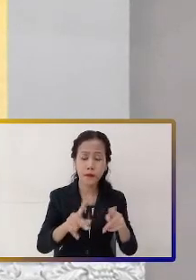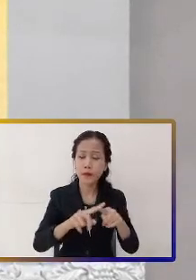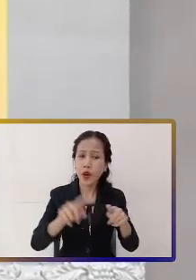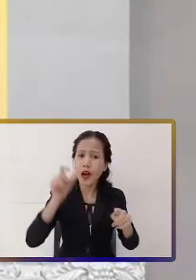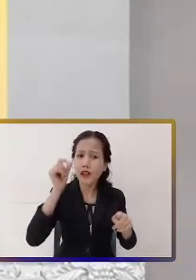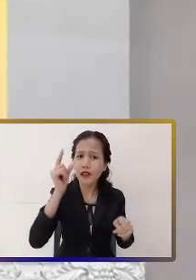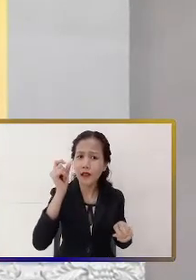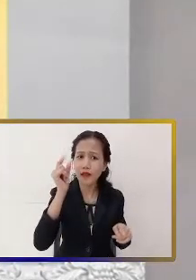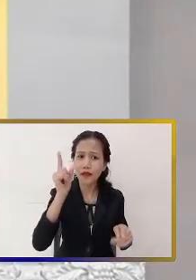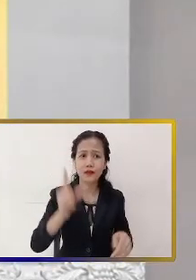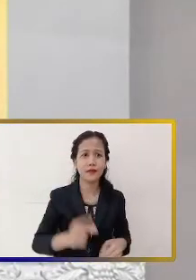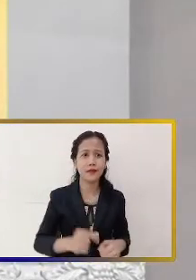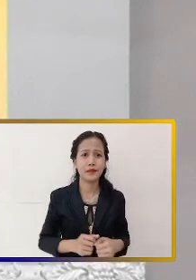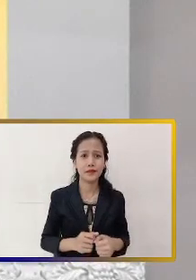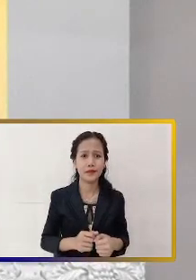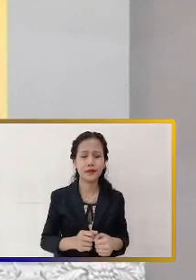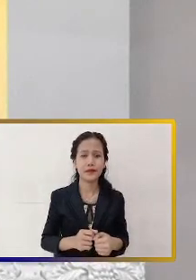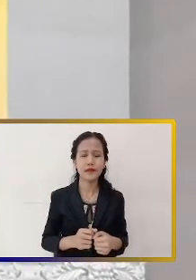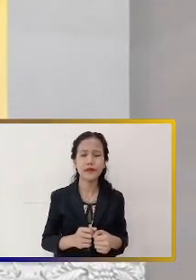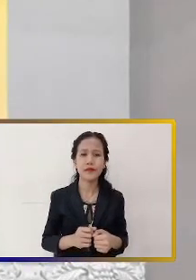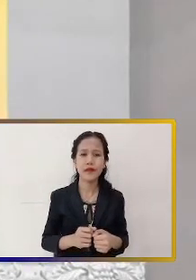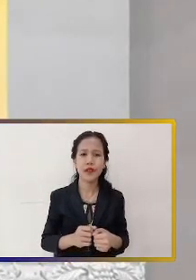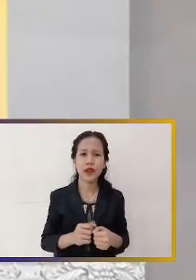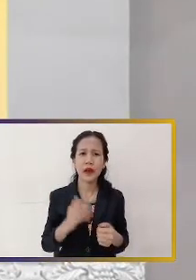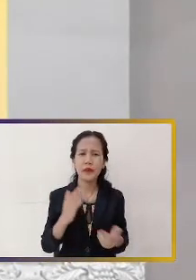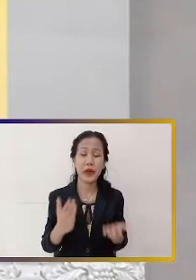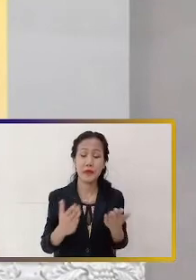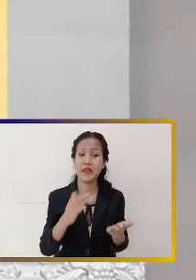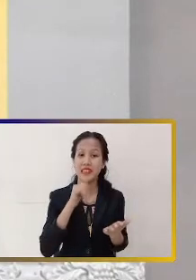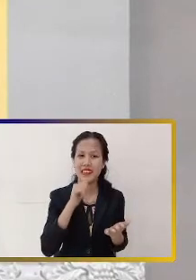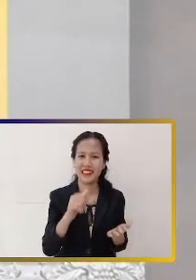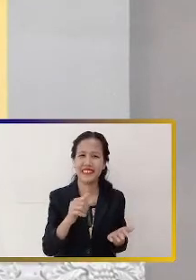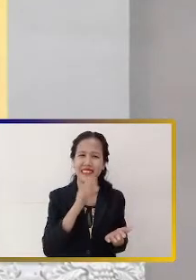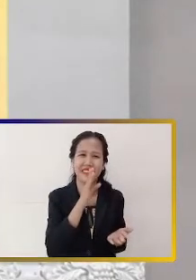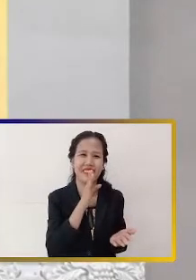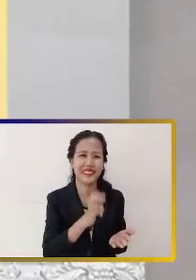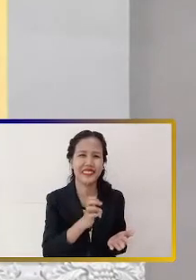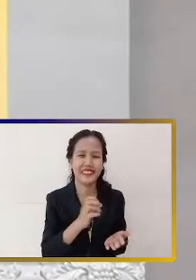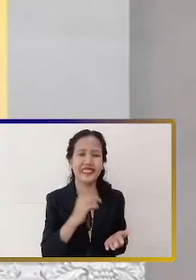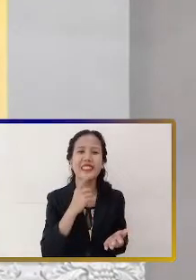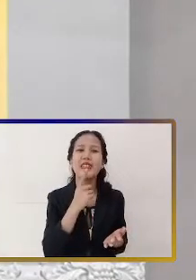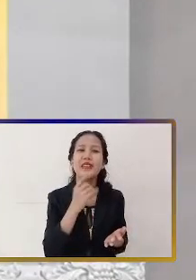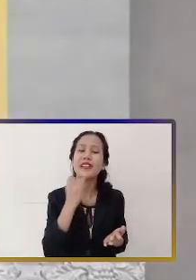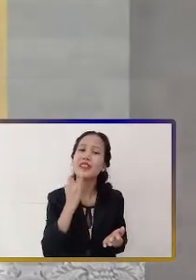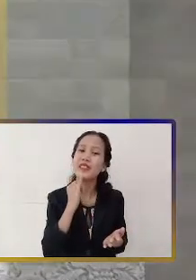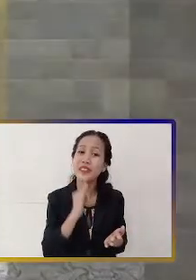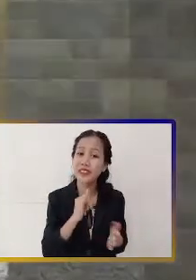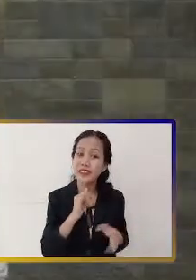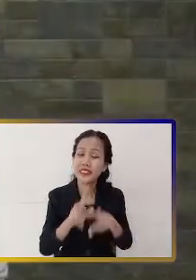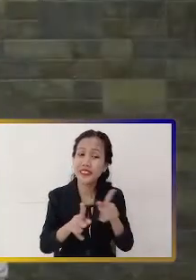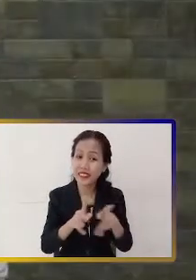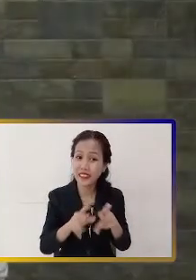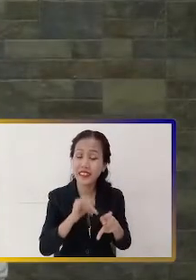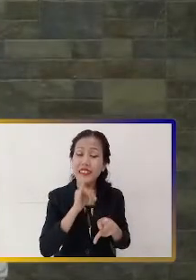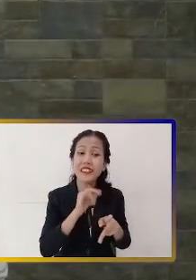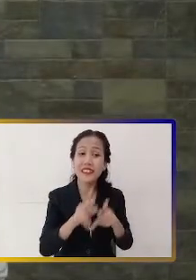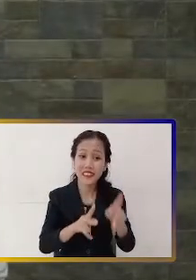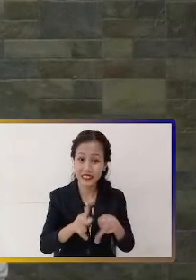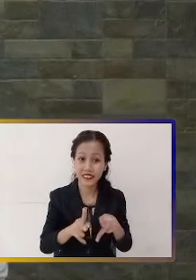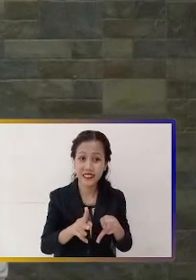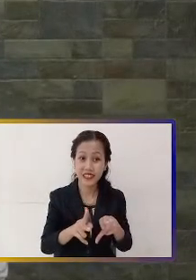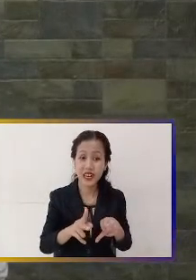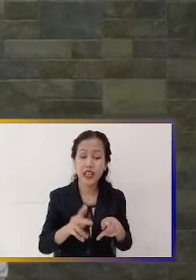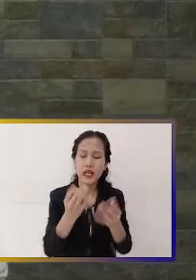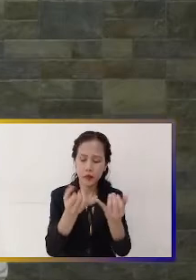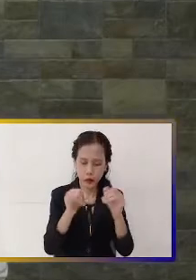now, hindi man tayo pwede maging Hudyo sa pag tayo Filipino, but listen, what is important is that we belong to the family